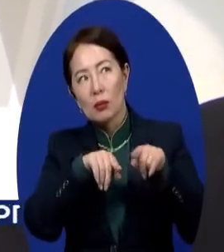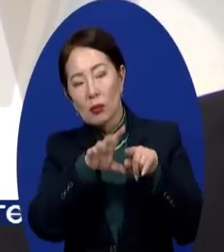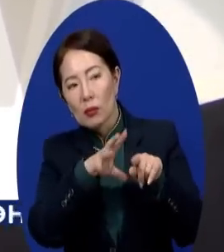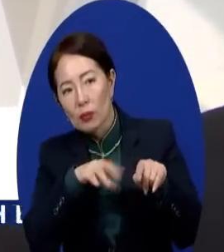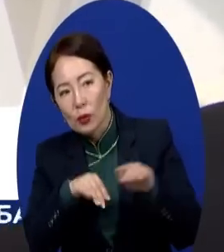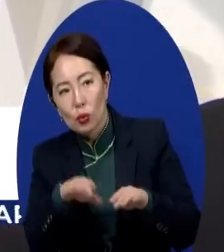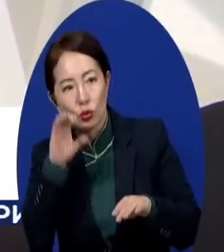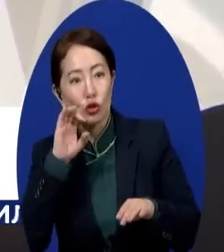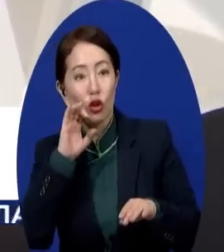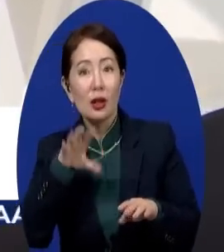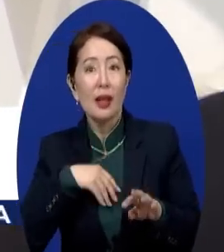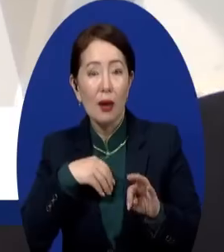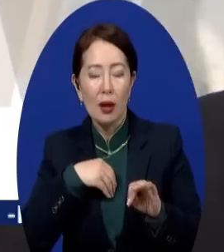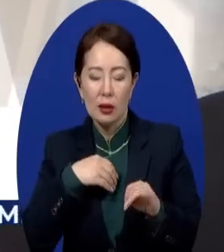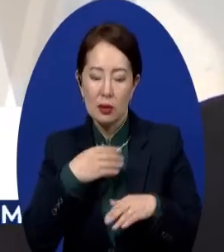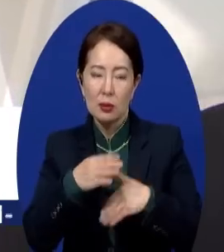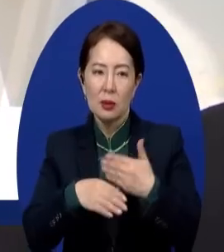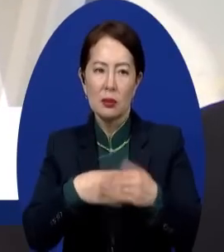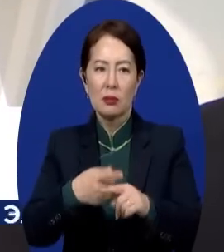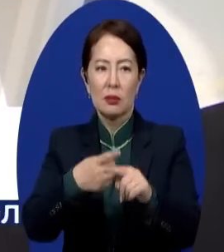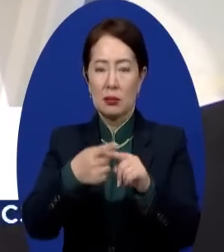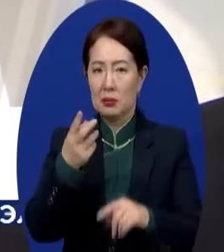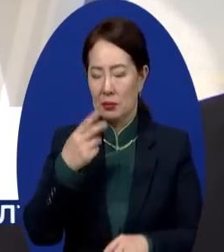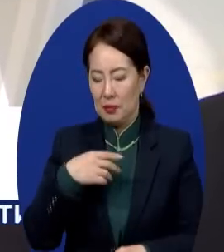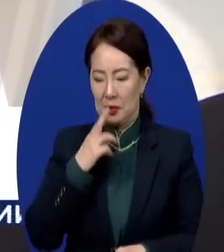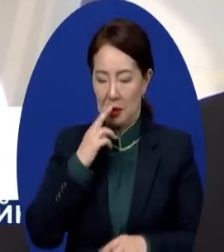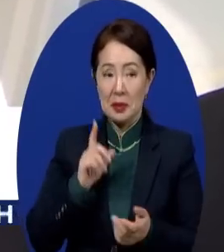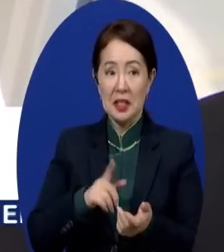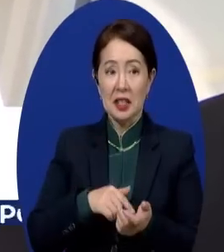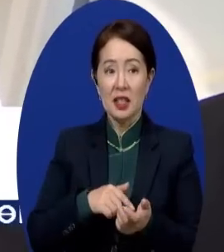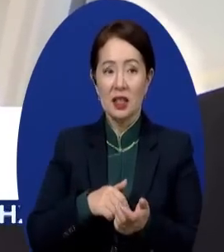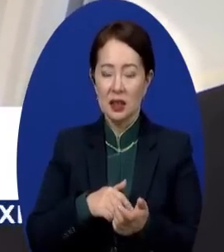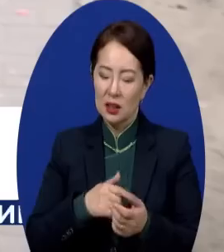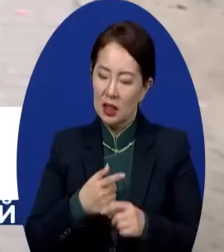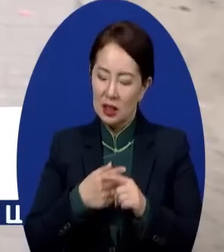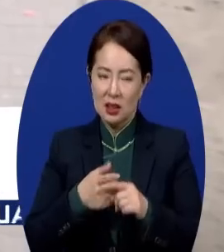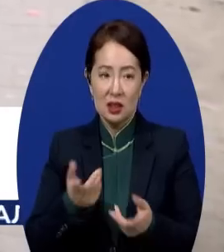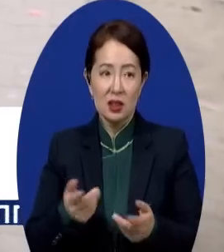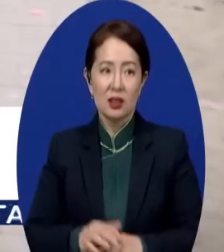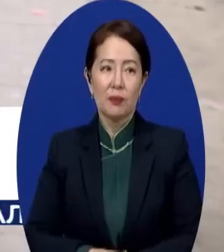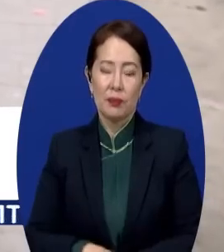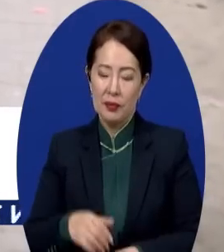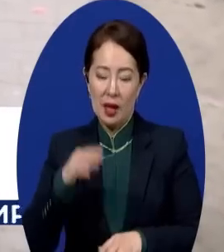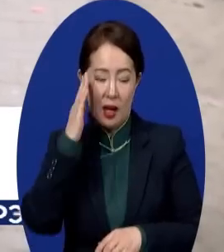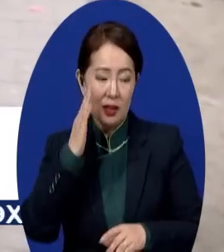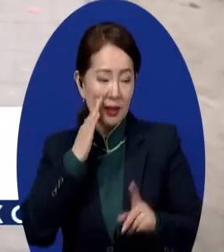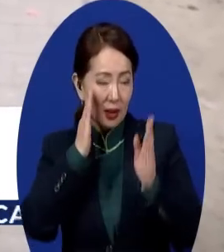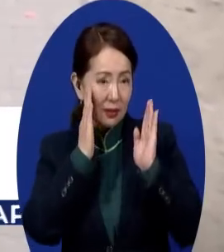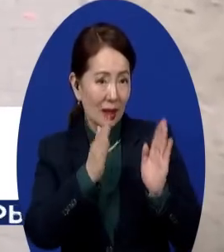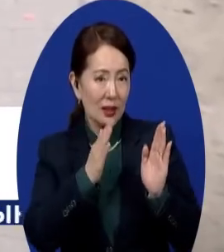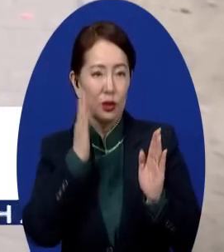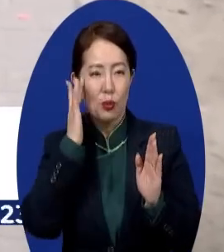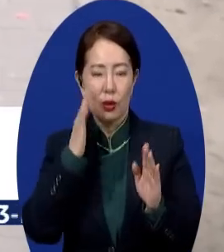сонирхоод татна. Тэгэл тэрнээс даймжирал ер нь тамхины хэрэглээ ихсэл ийггүй болно ш. Эцэг эх рүү хандсан нэг юм бодлого байрж одоо